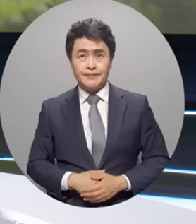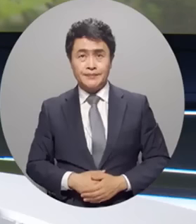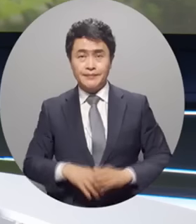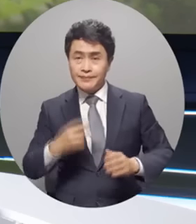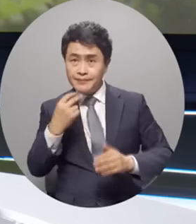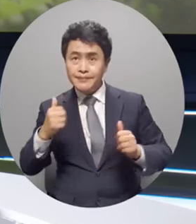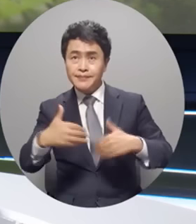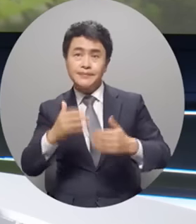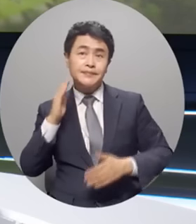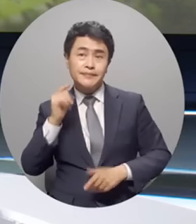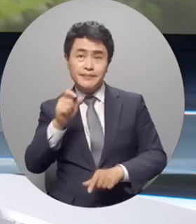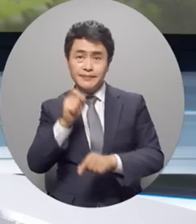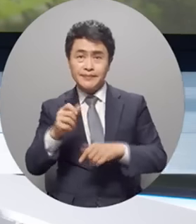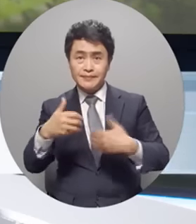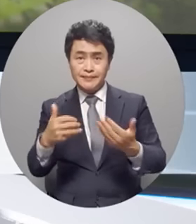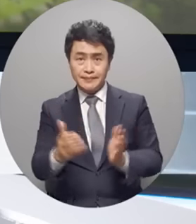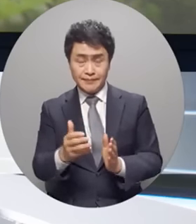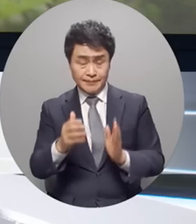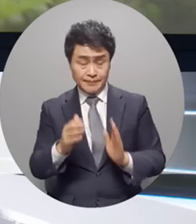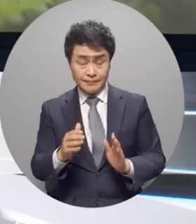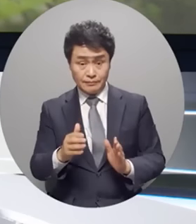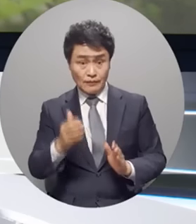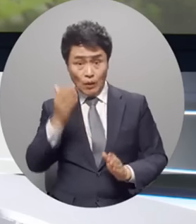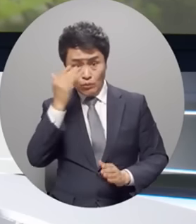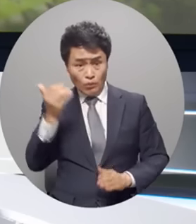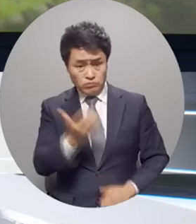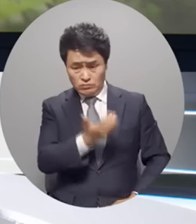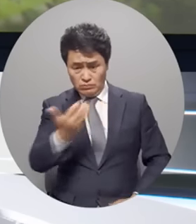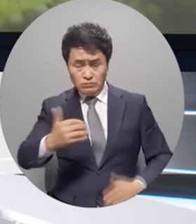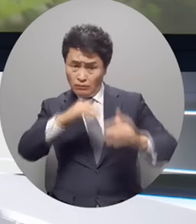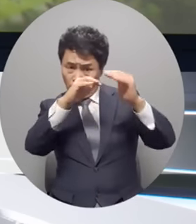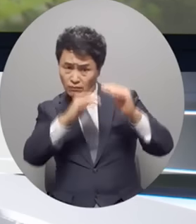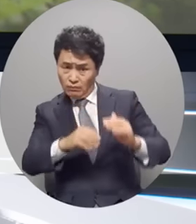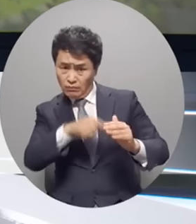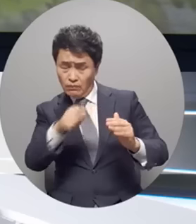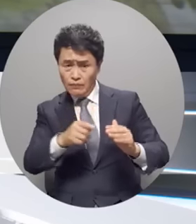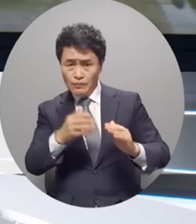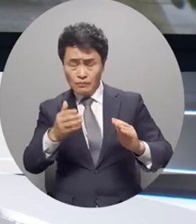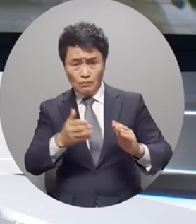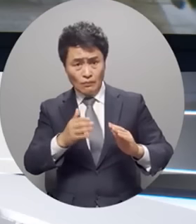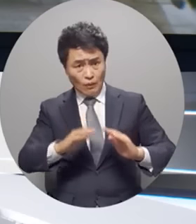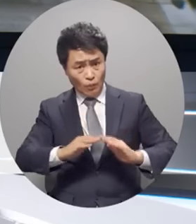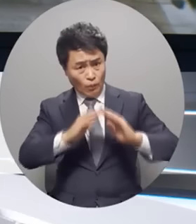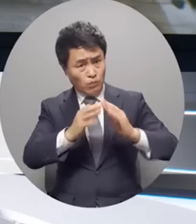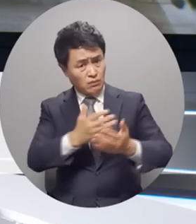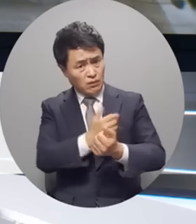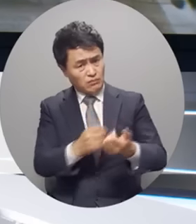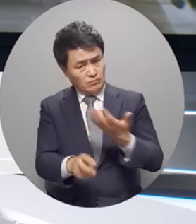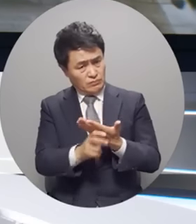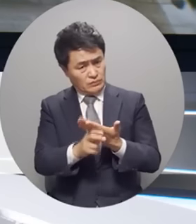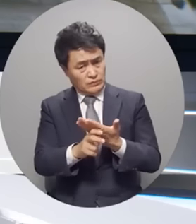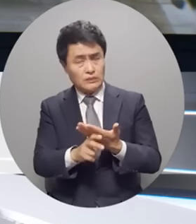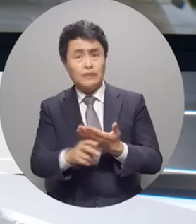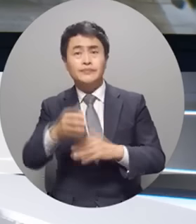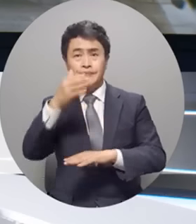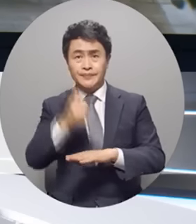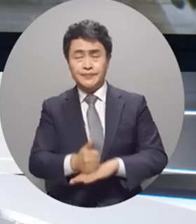감사원이 대통령 집무실과 관저의 용산 이전 과정에서 공사계약에 불법 행위가 있었다는 결론을